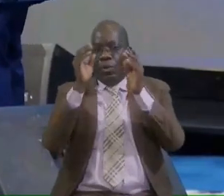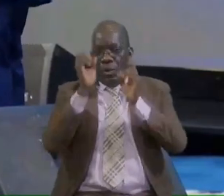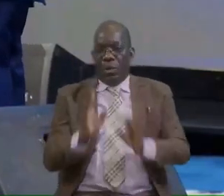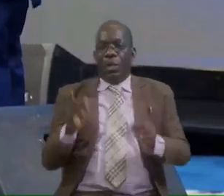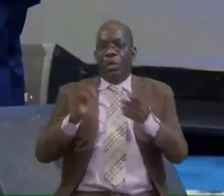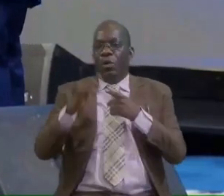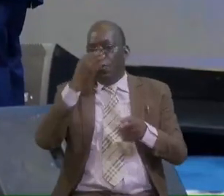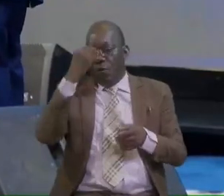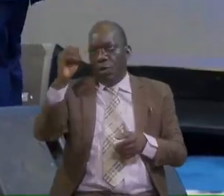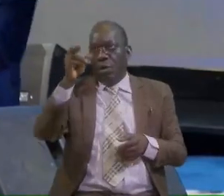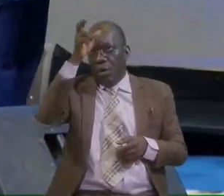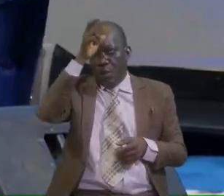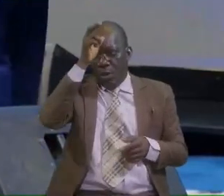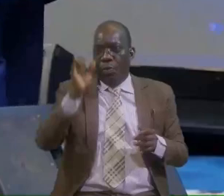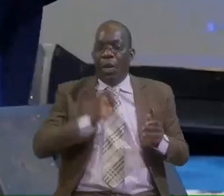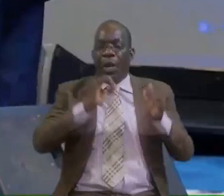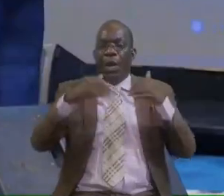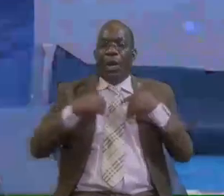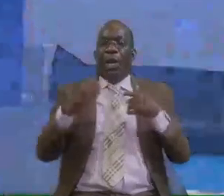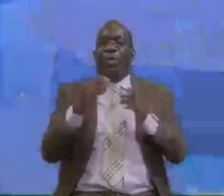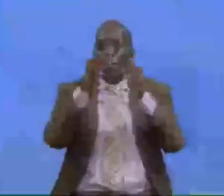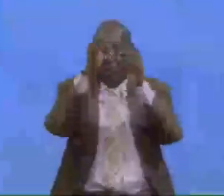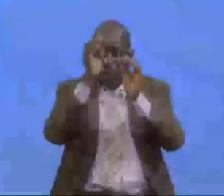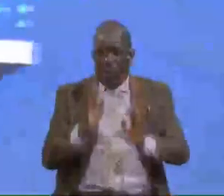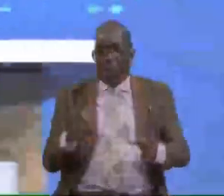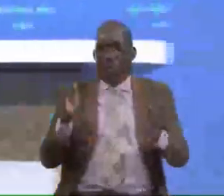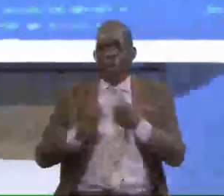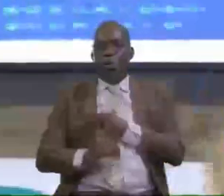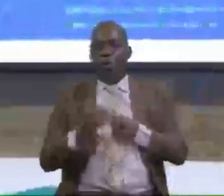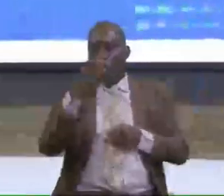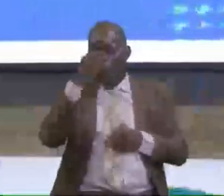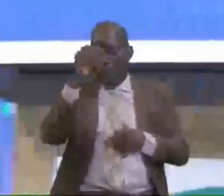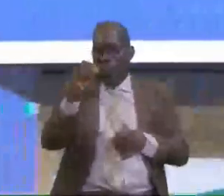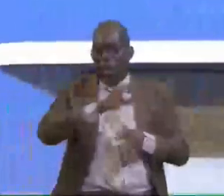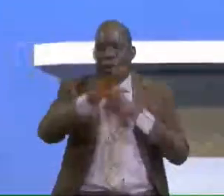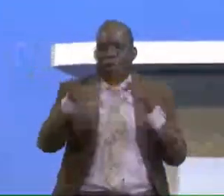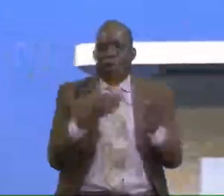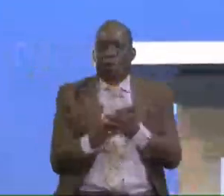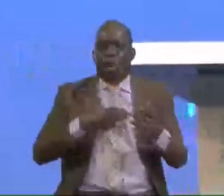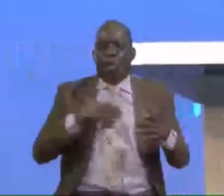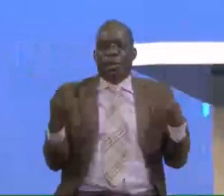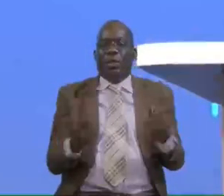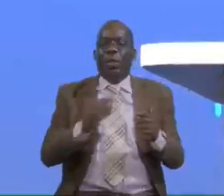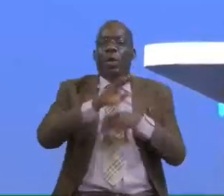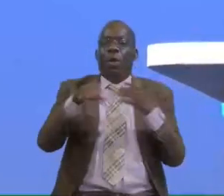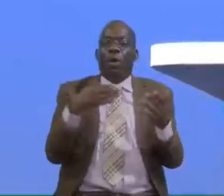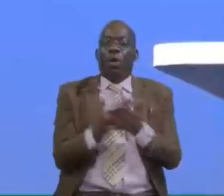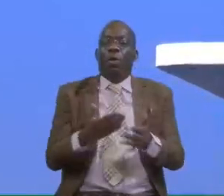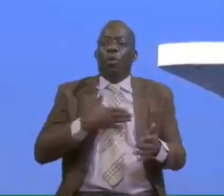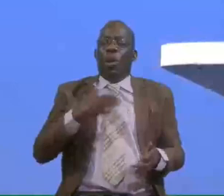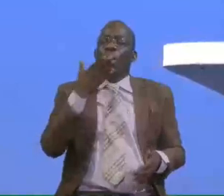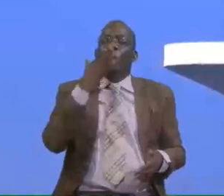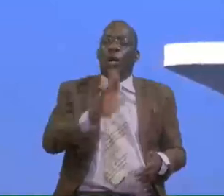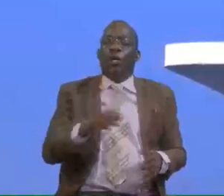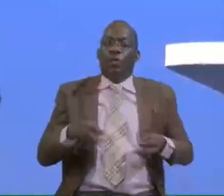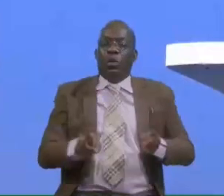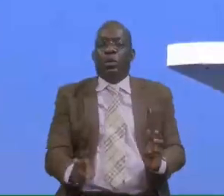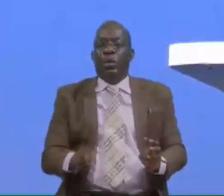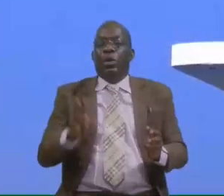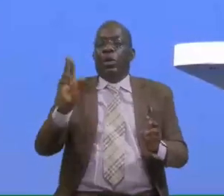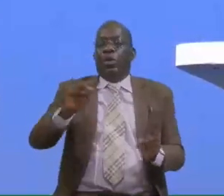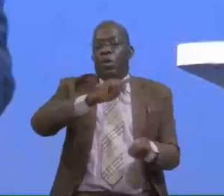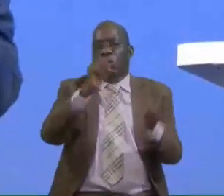d'abandonner l'idolâtrie. J'ai décidé d'abandonner toutes mes transgressions, toutes mes iniquités. Point de retour, point